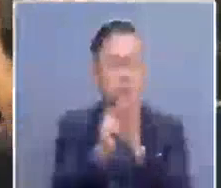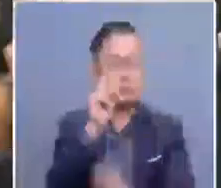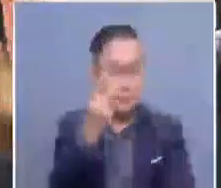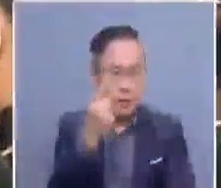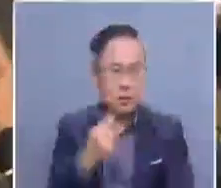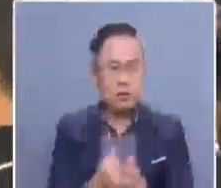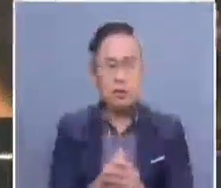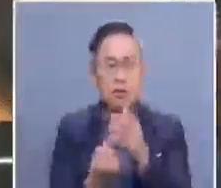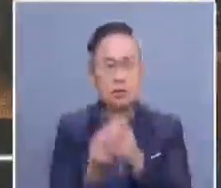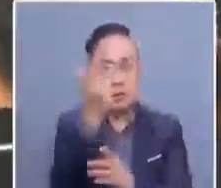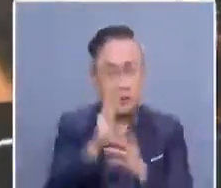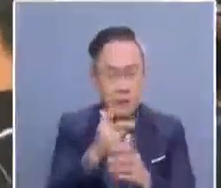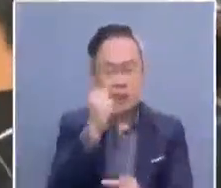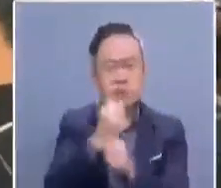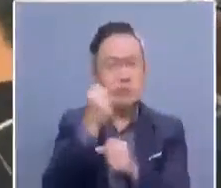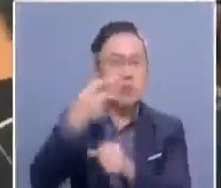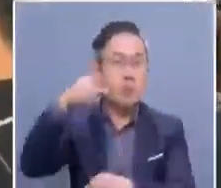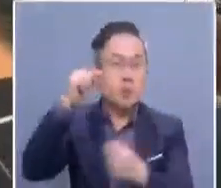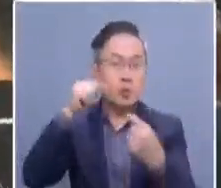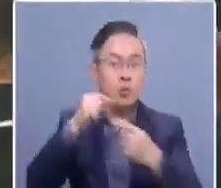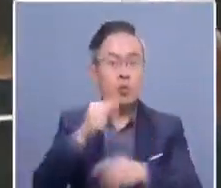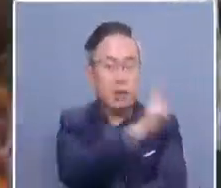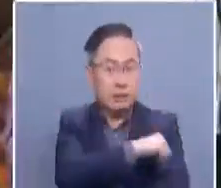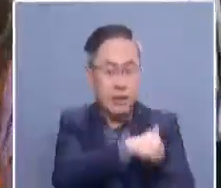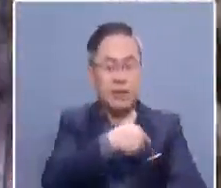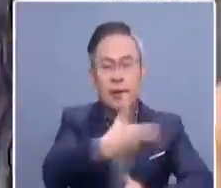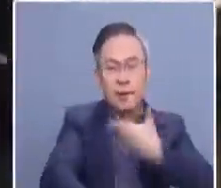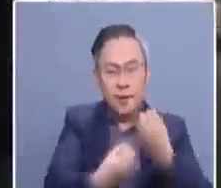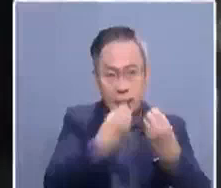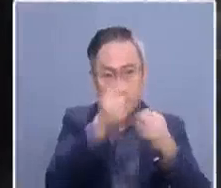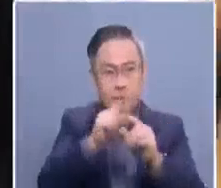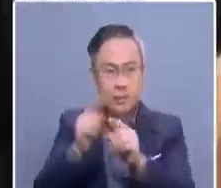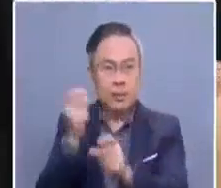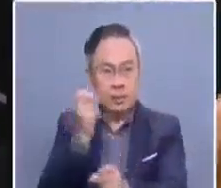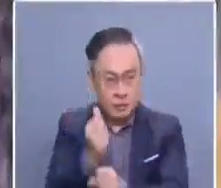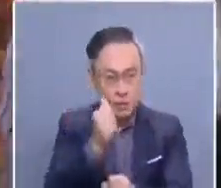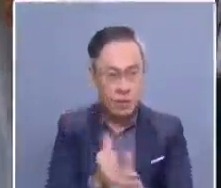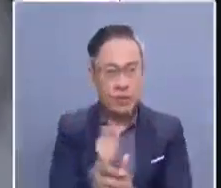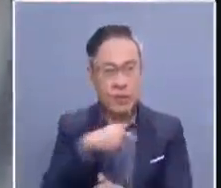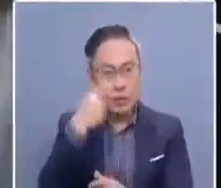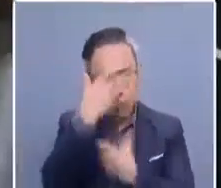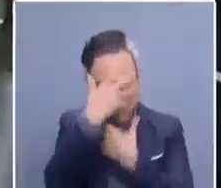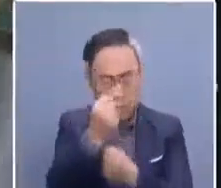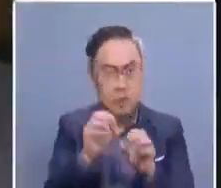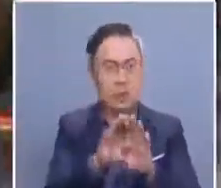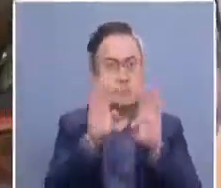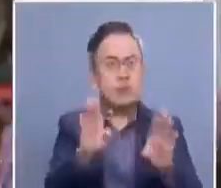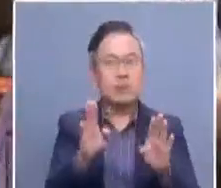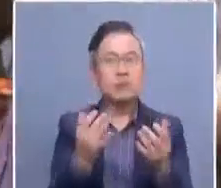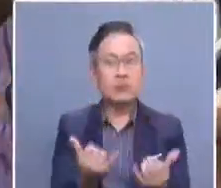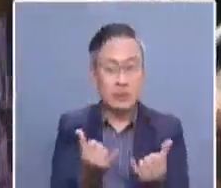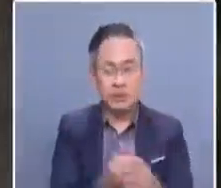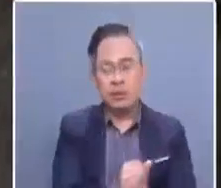ากว่าจะนำกัญชากัญชงไปใช้ประโยชน์ทั้งด้านการแพทย์และแปรรูปนะครับผู้ที่สนใจชมงานได้ตั้งแต่วันนี้ไปจนถึง